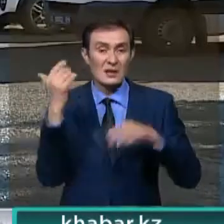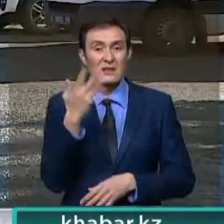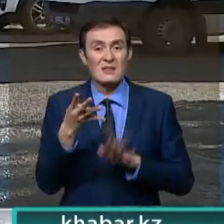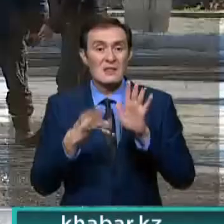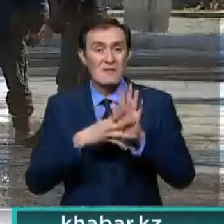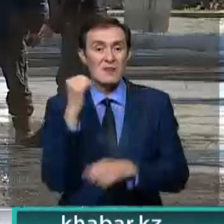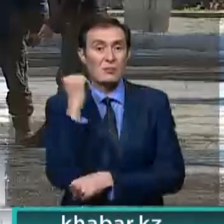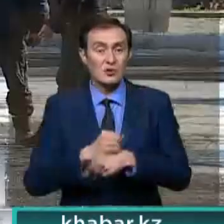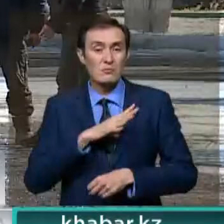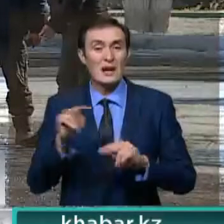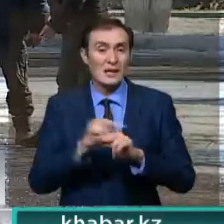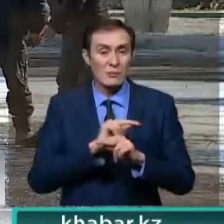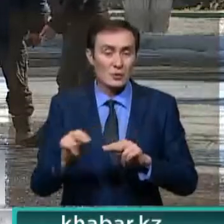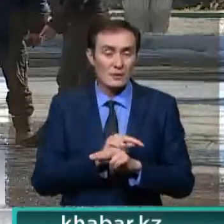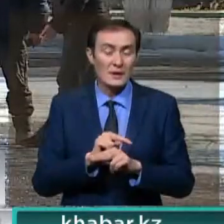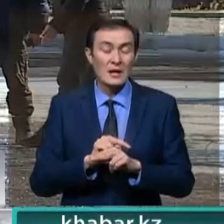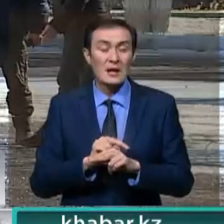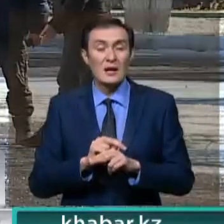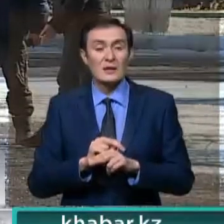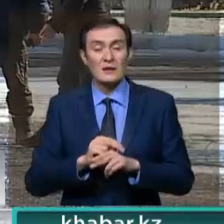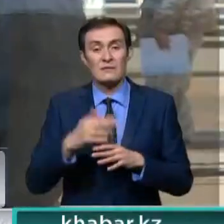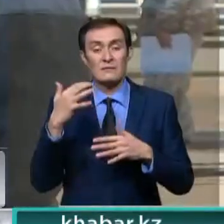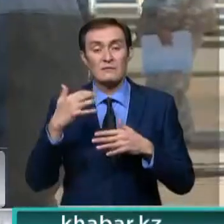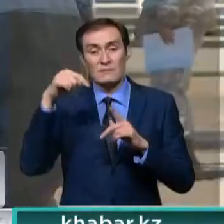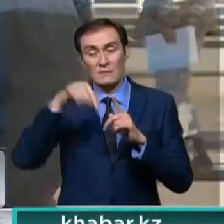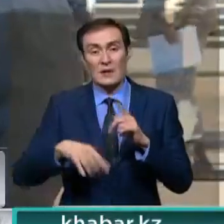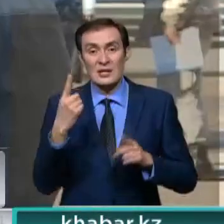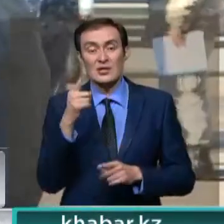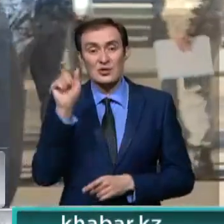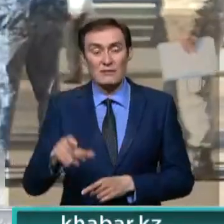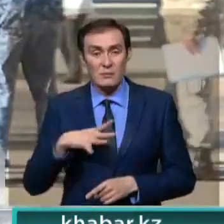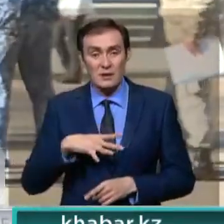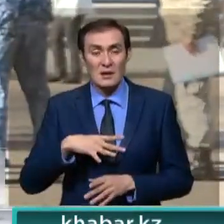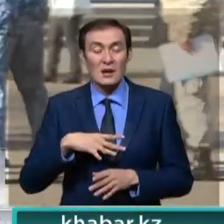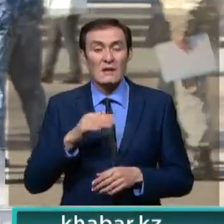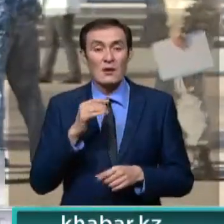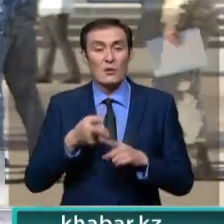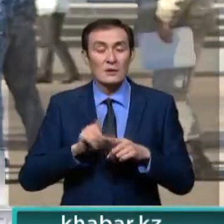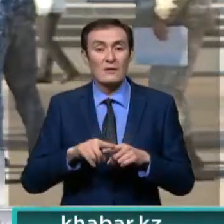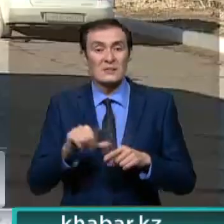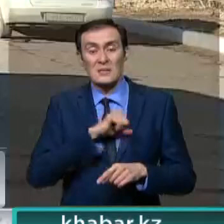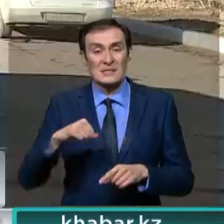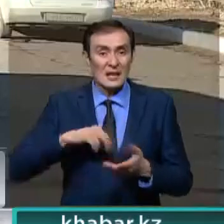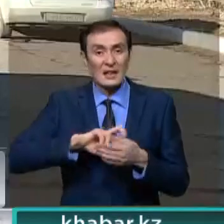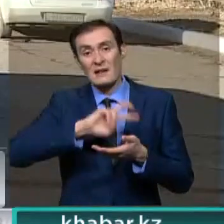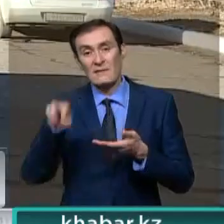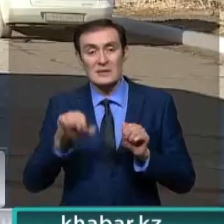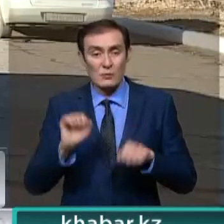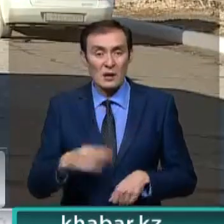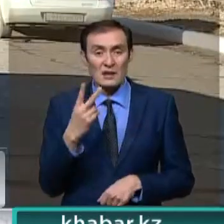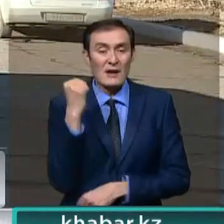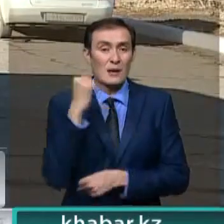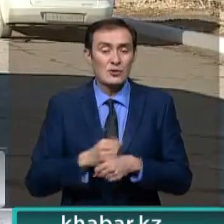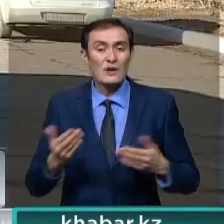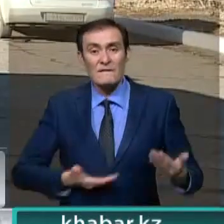горняков проводили ремонтные работы в середине 400-метрового забоя. Один человек находился в устье выработки, он выбрался самостоятельно. Еще 2